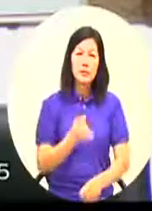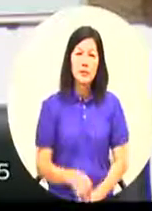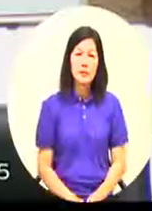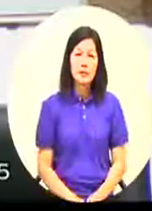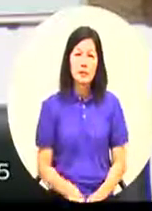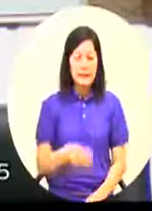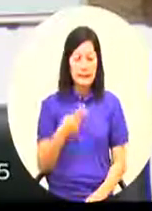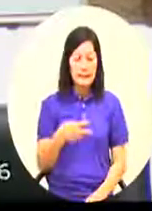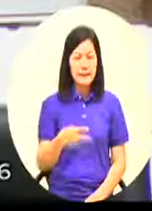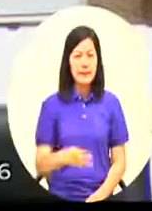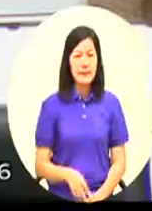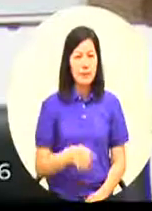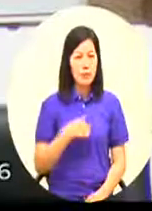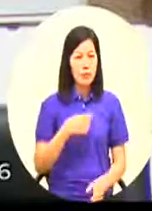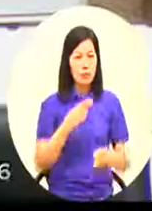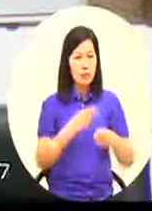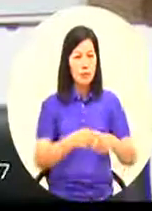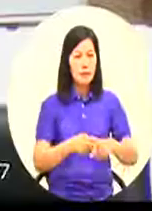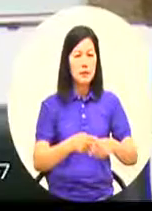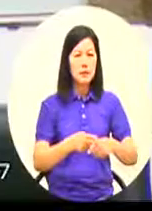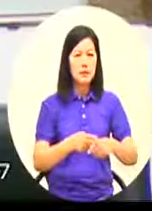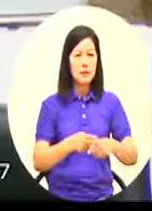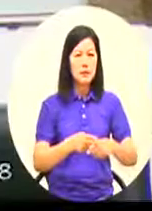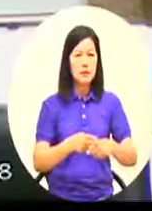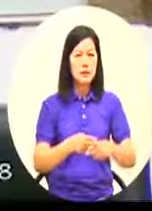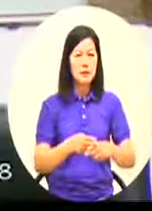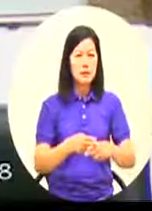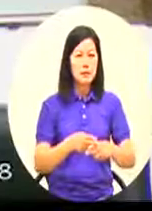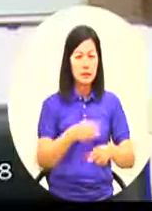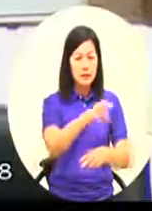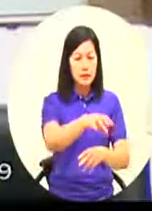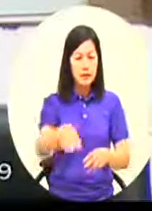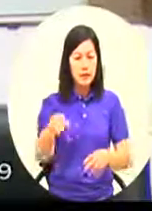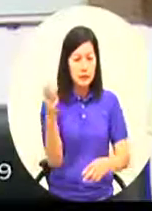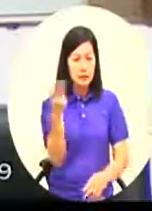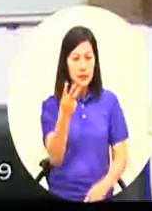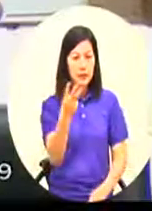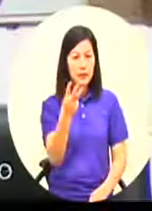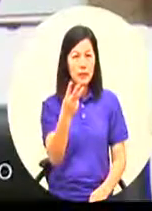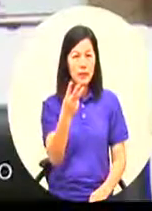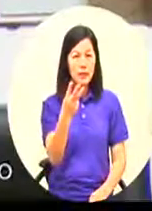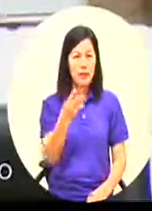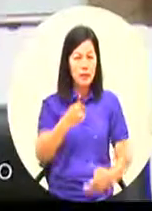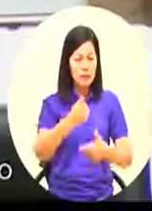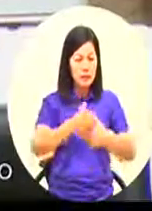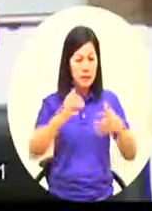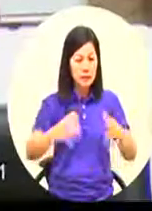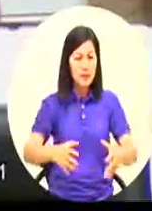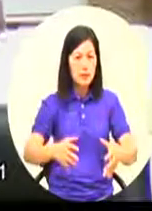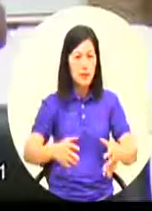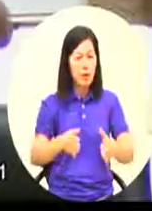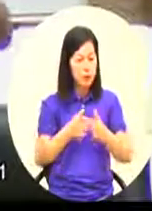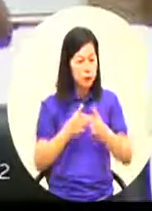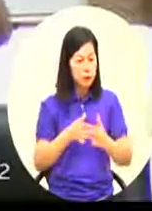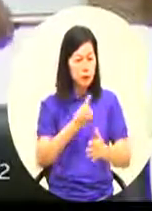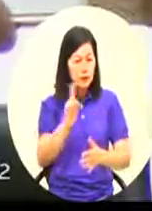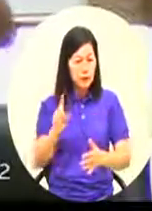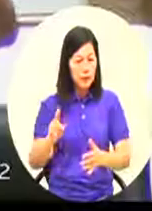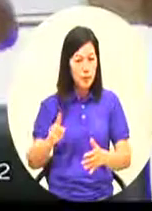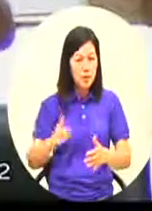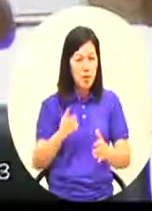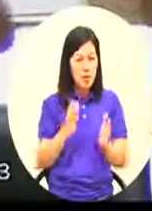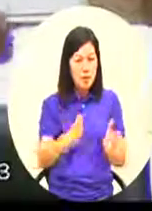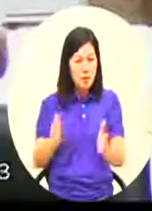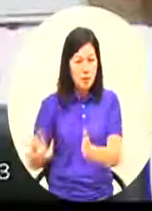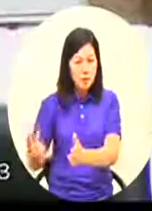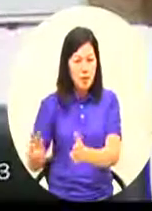那么我相信在三个原乡的建设需求的阶段不